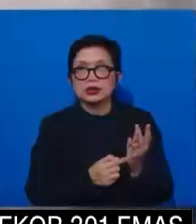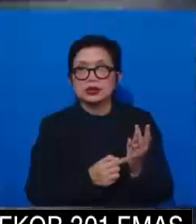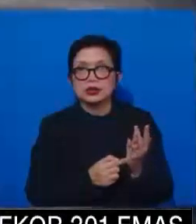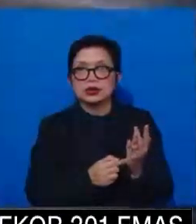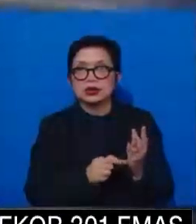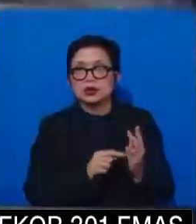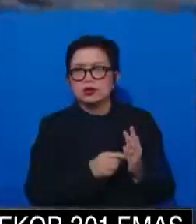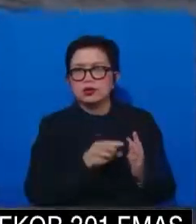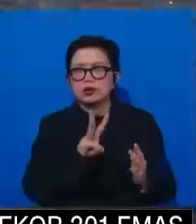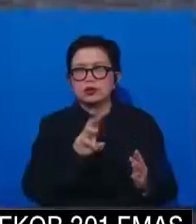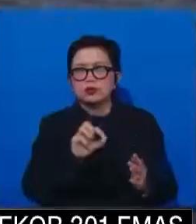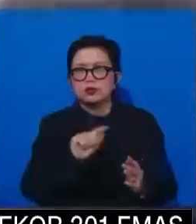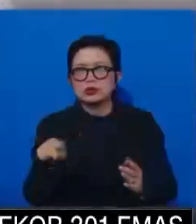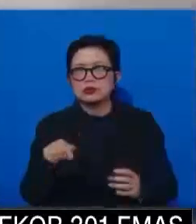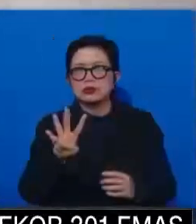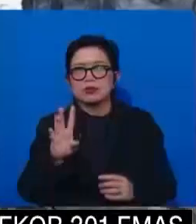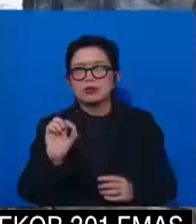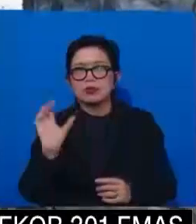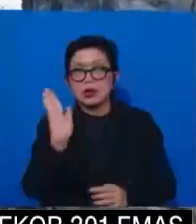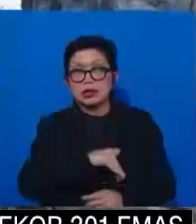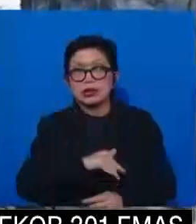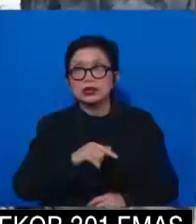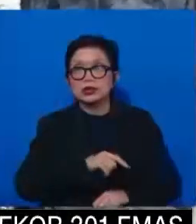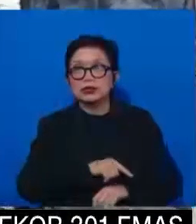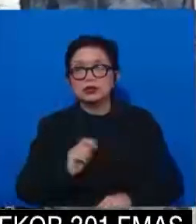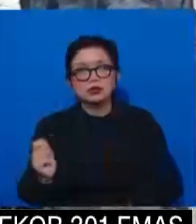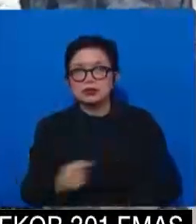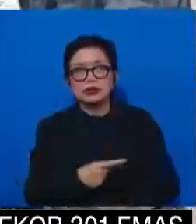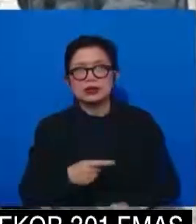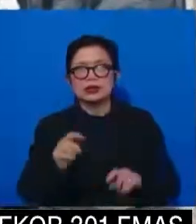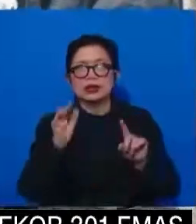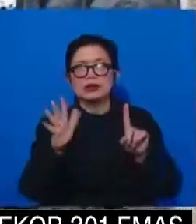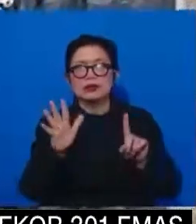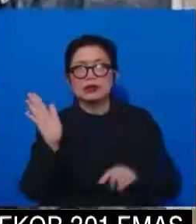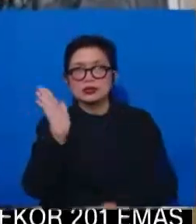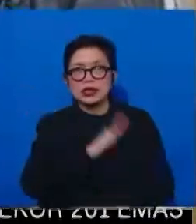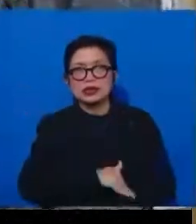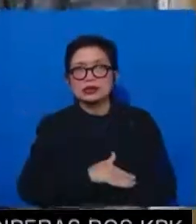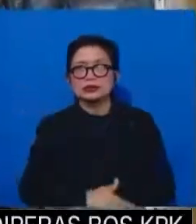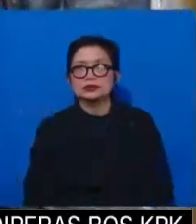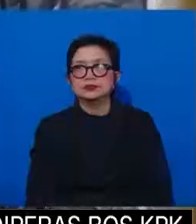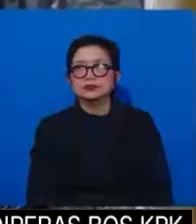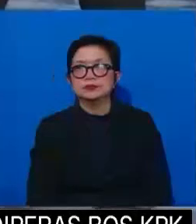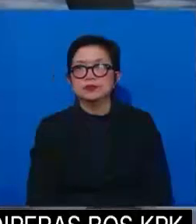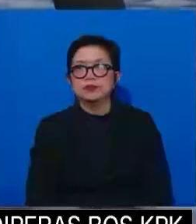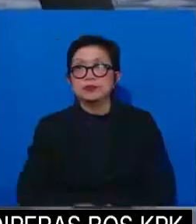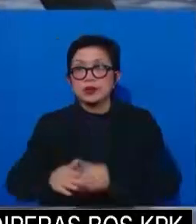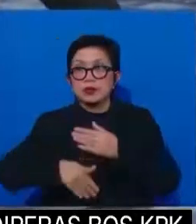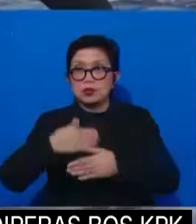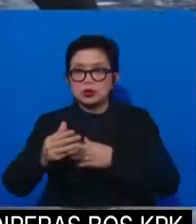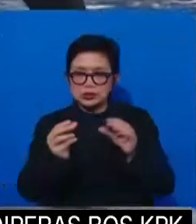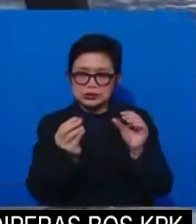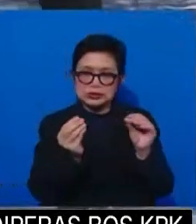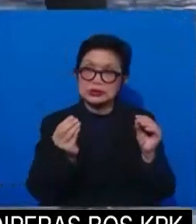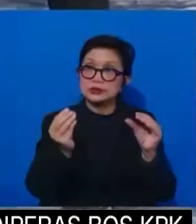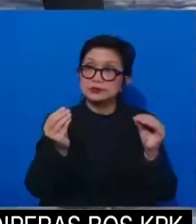mencapai 30-40 hari, sekarang lebih cepat, hanya 15 hari. Sementara proses perkristalan garam dari